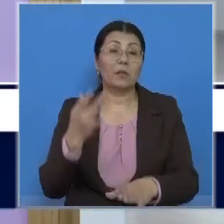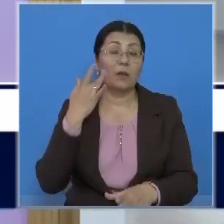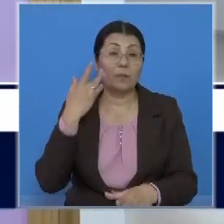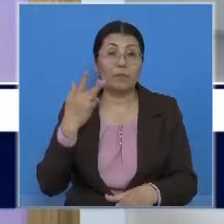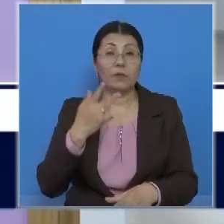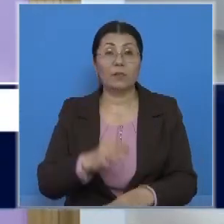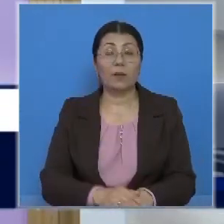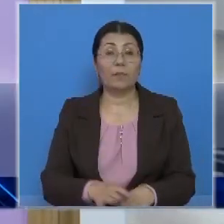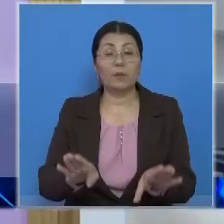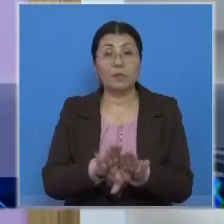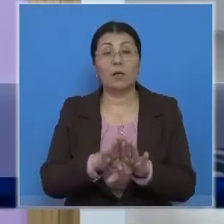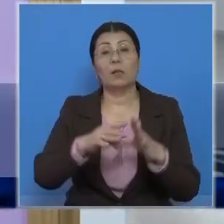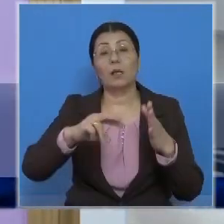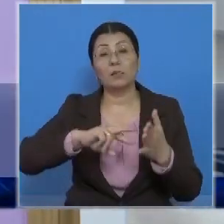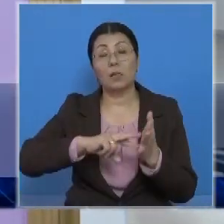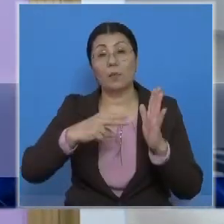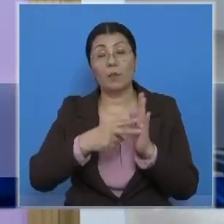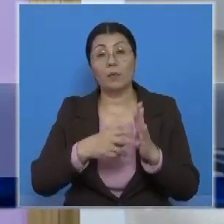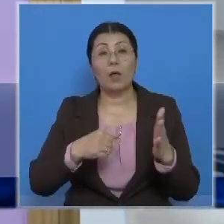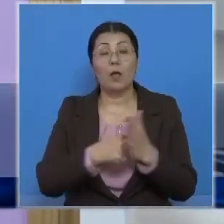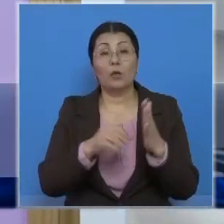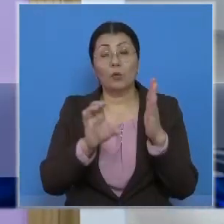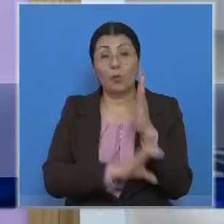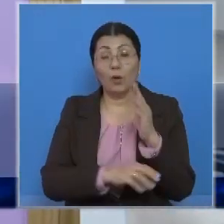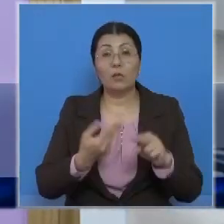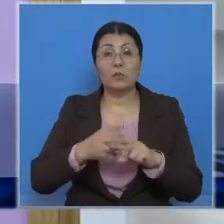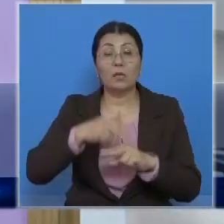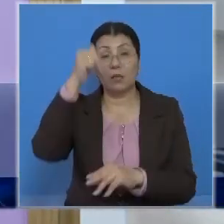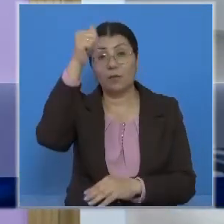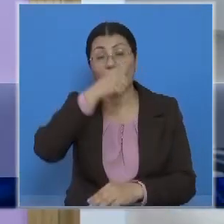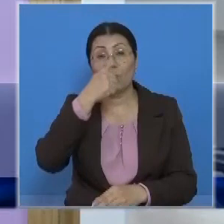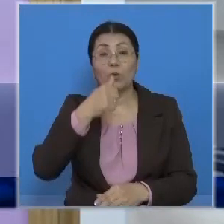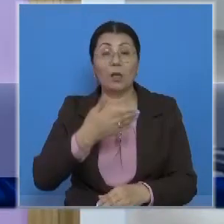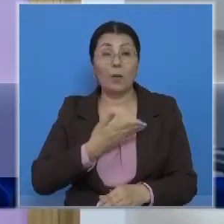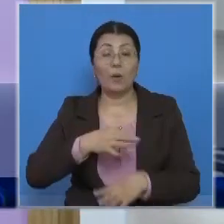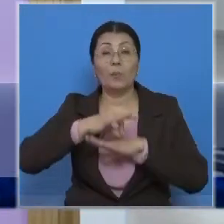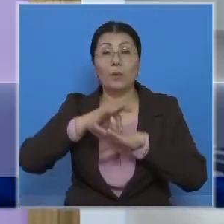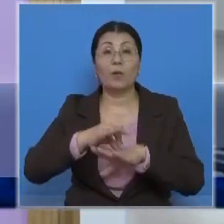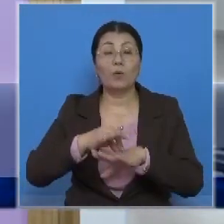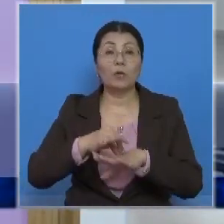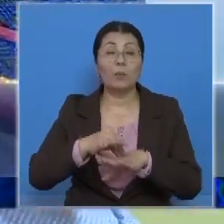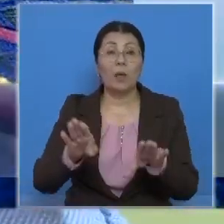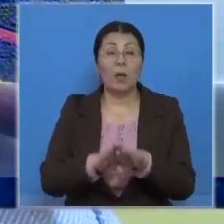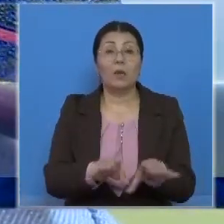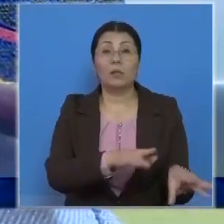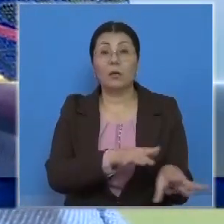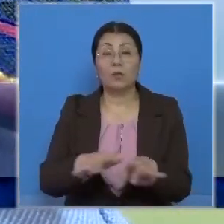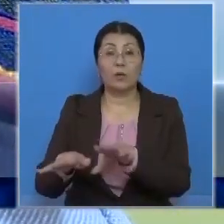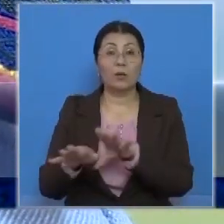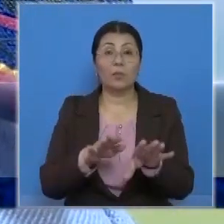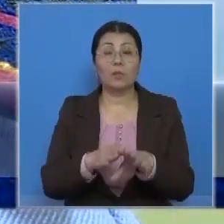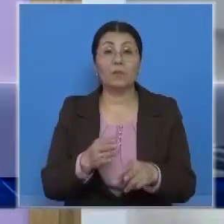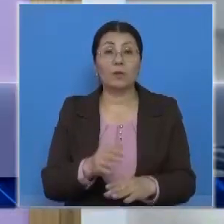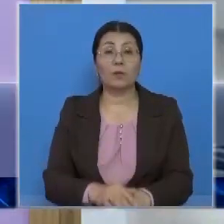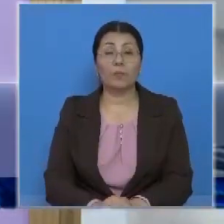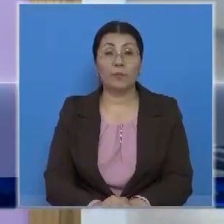основе. До конца текущего года мы планируем провести акции, подобные этому. Данная